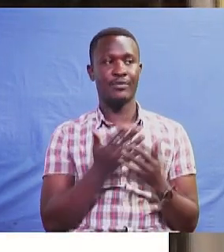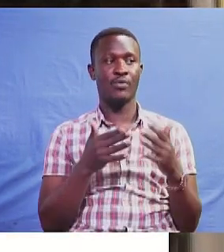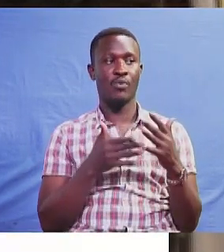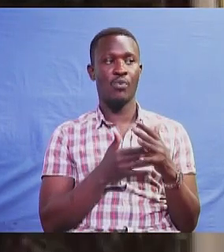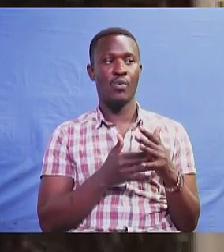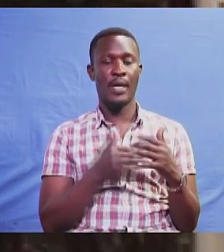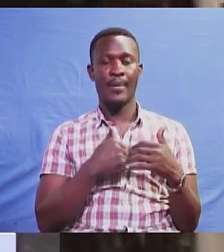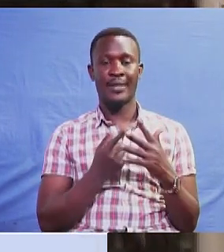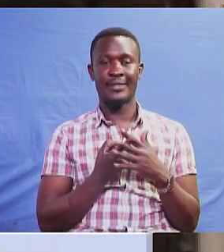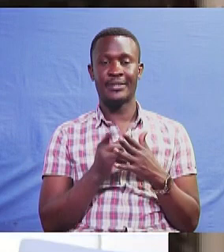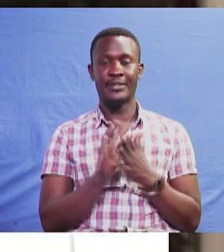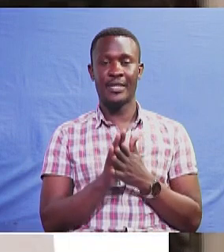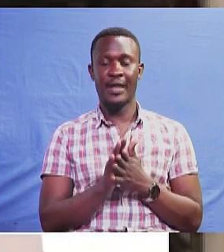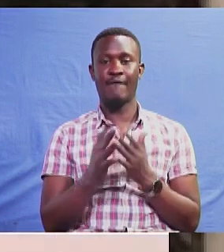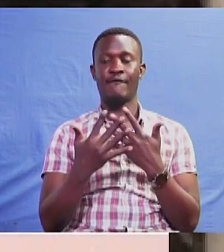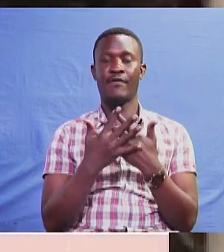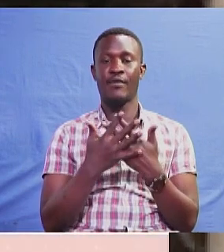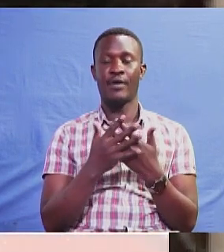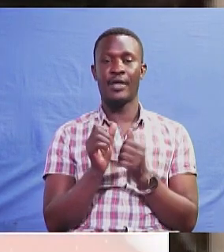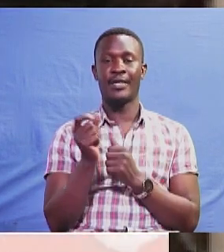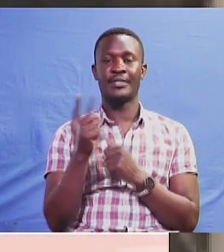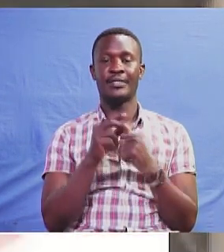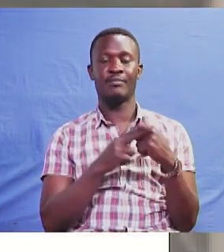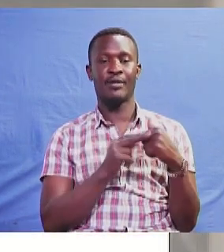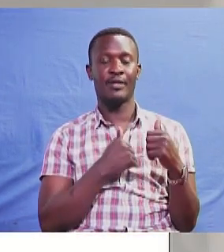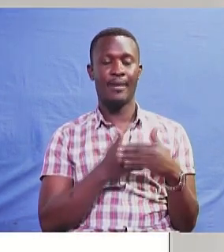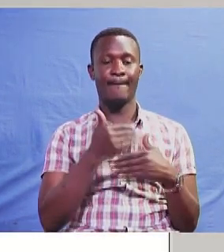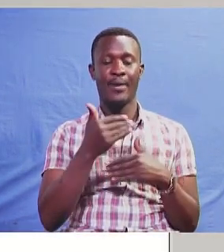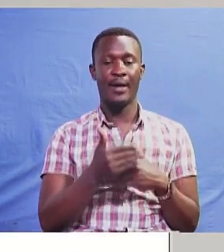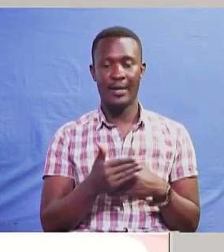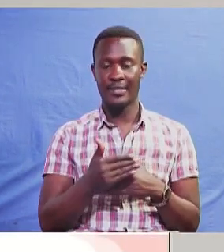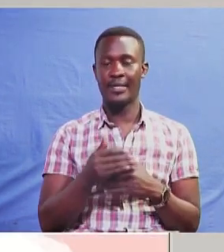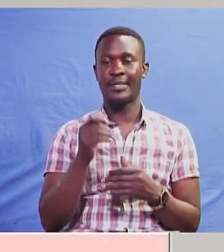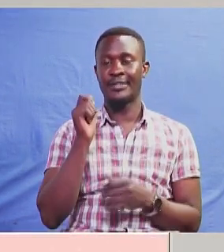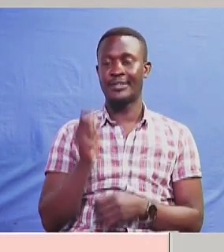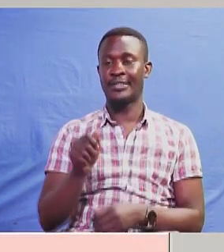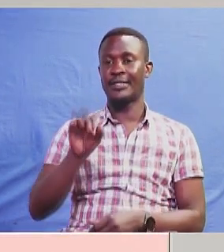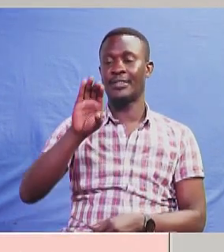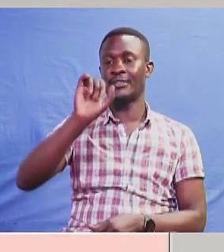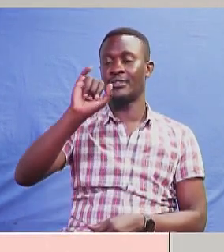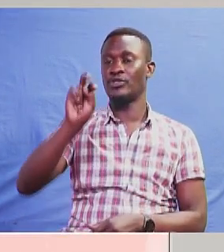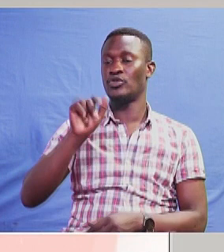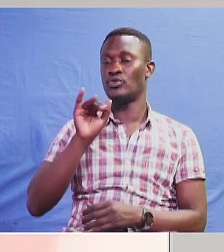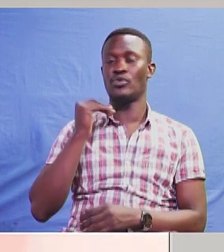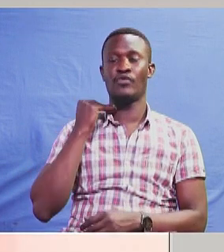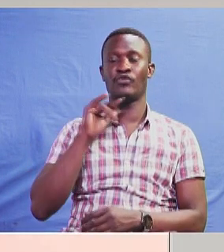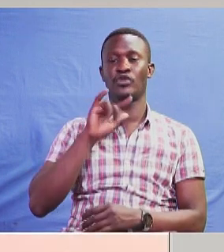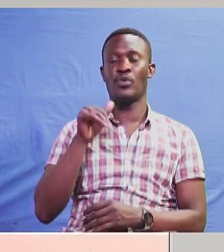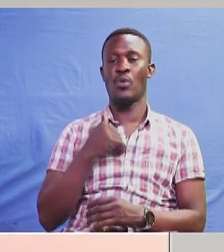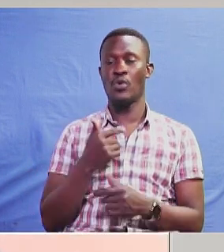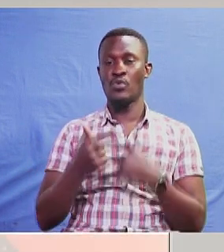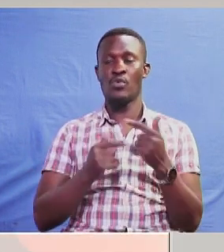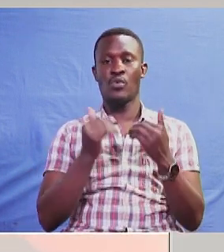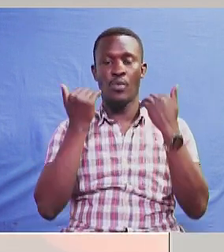kwa kuanza kwa kifungo chake cha miezi sita baada ya jaji Chacha Mwita kukataa ombi lake la kufikishwa mbele ya